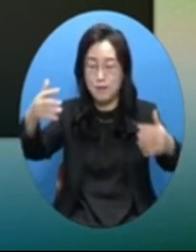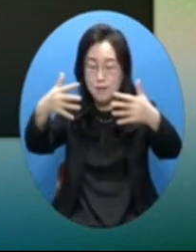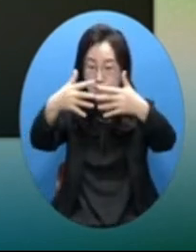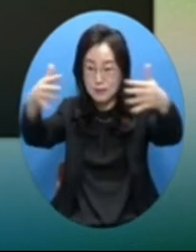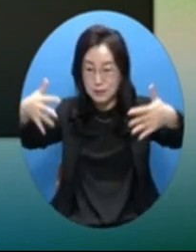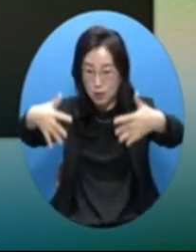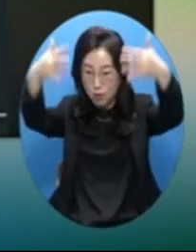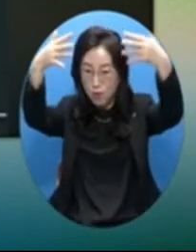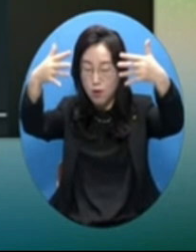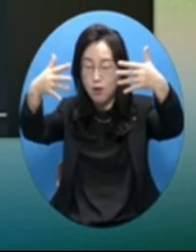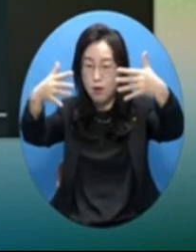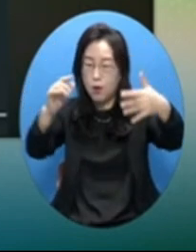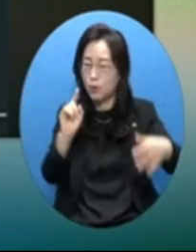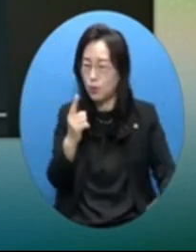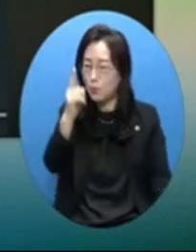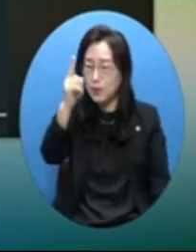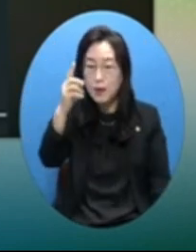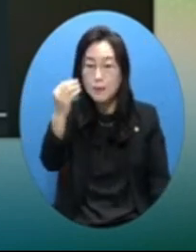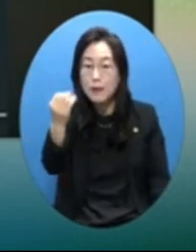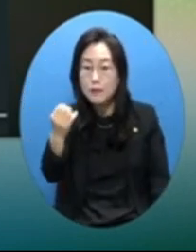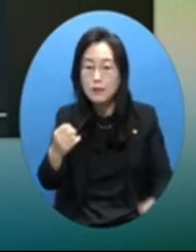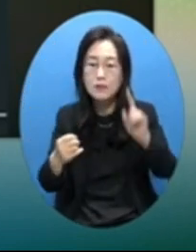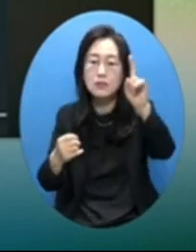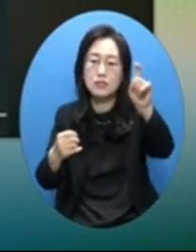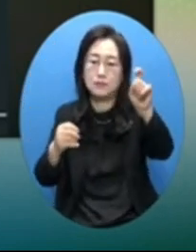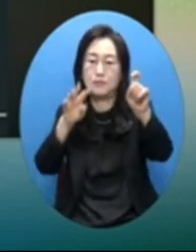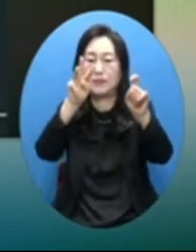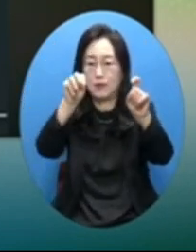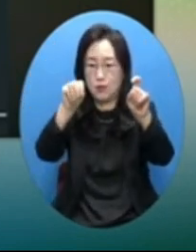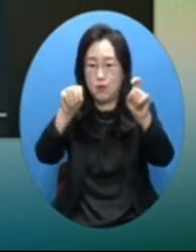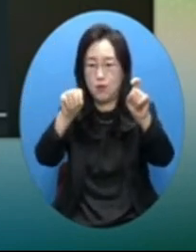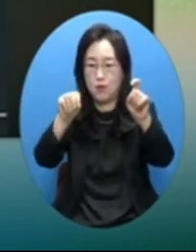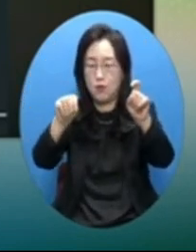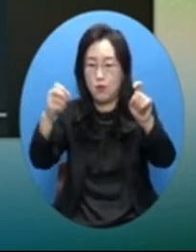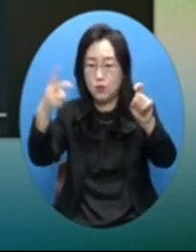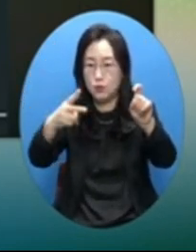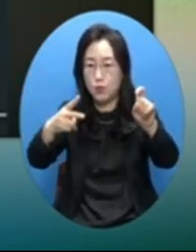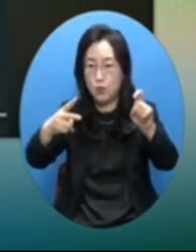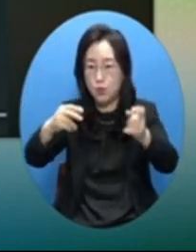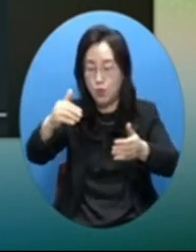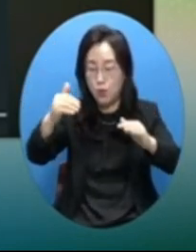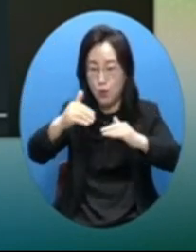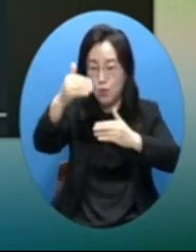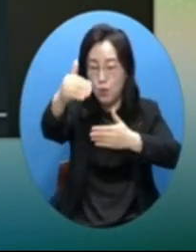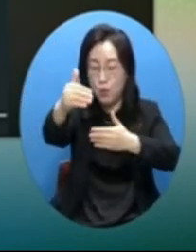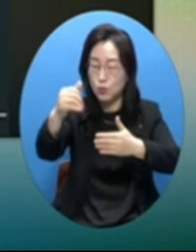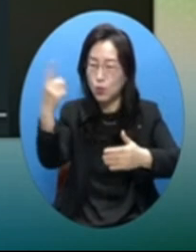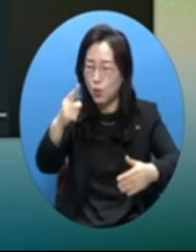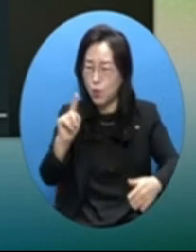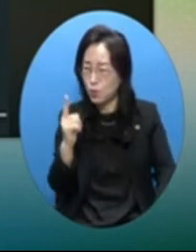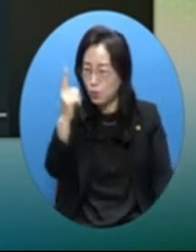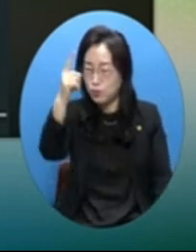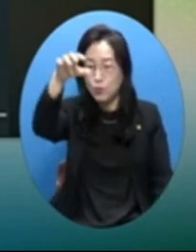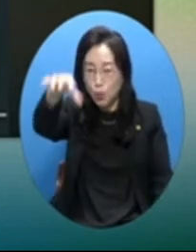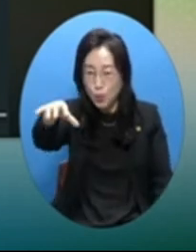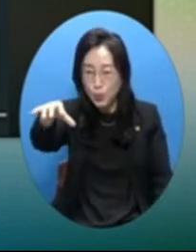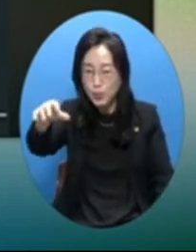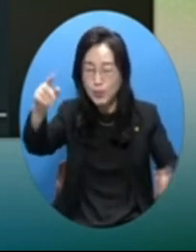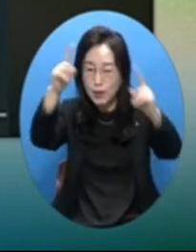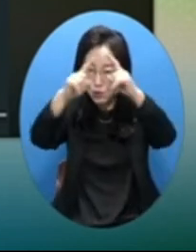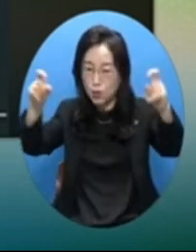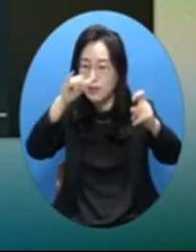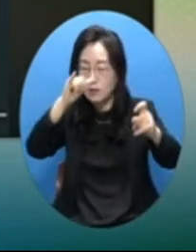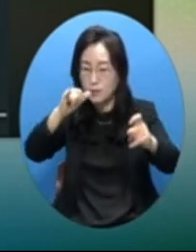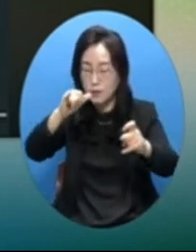높이는 무려 10m가 되고 또 여리고성이 주변보다 20m 높은 고정이 위치하고 있었기 때문에 총